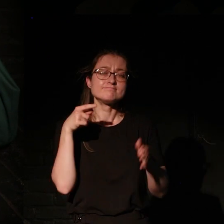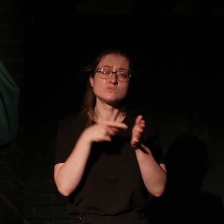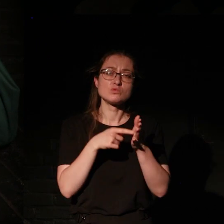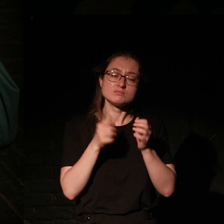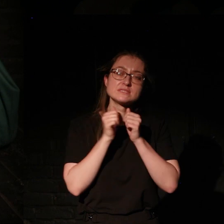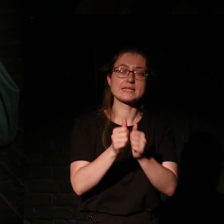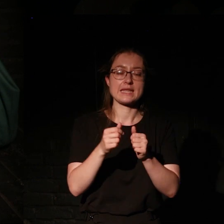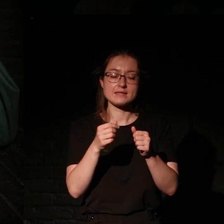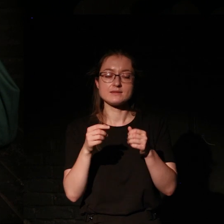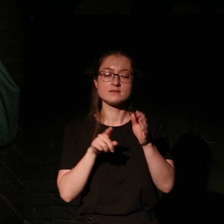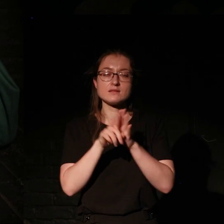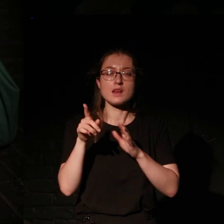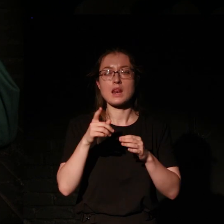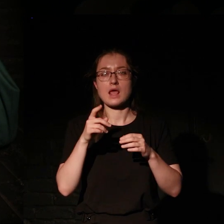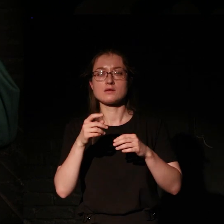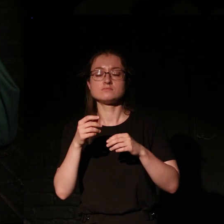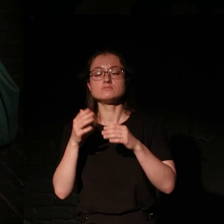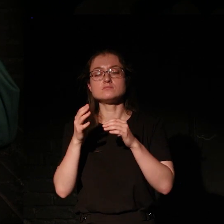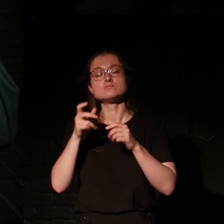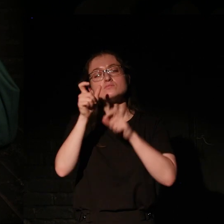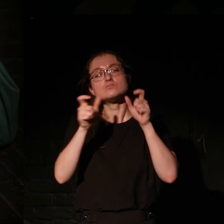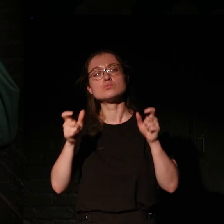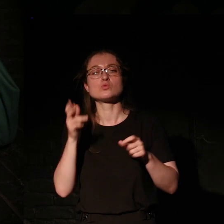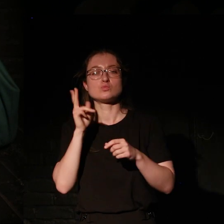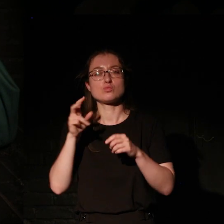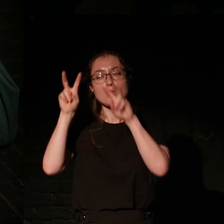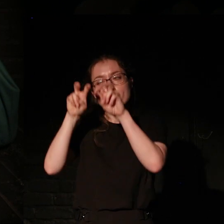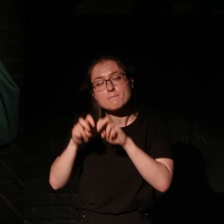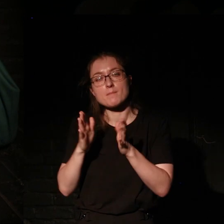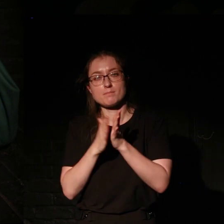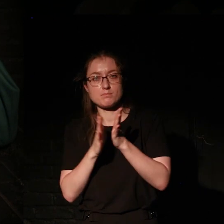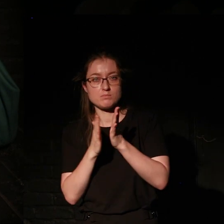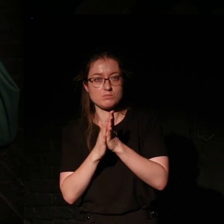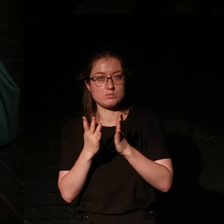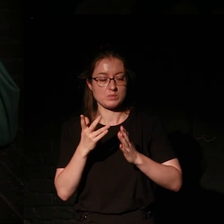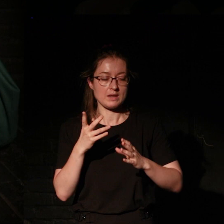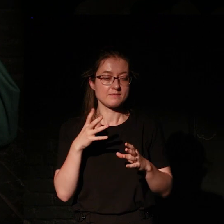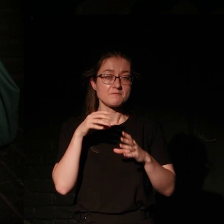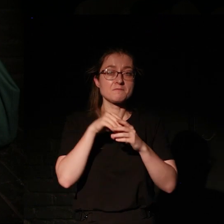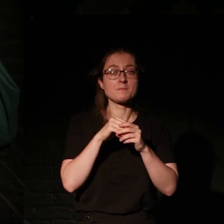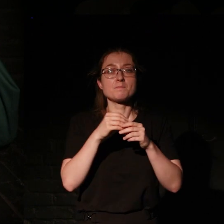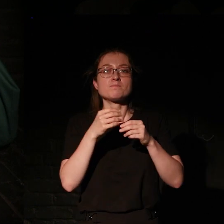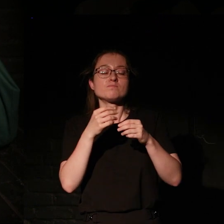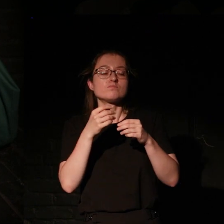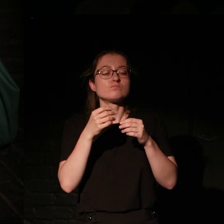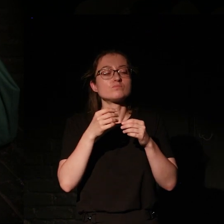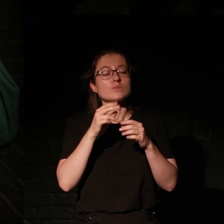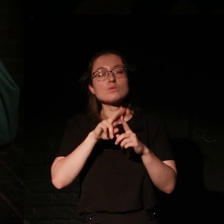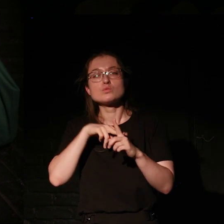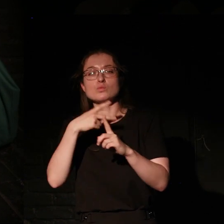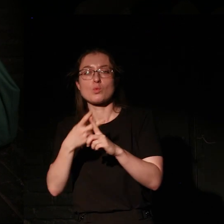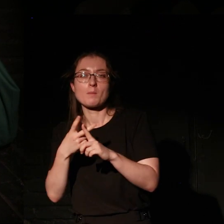tego tekstu biblijnego i wśród tłumaczeń i komentarzy do niego znaleźć